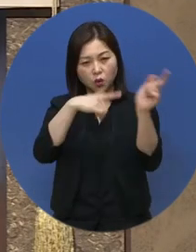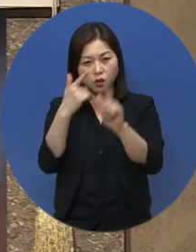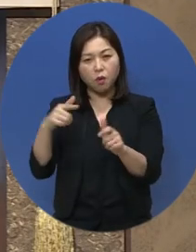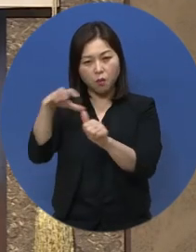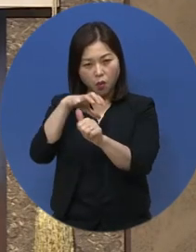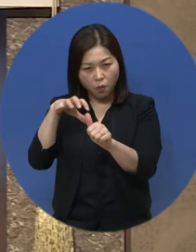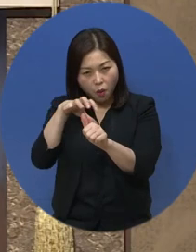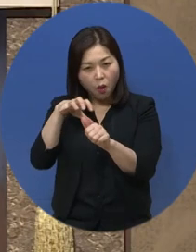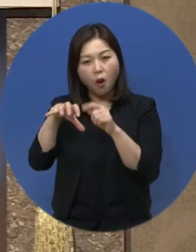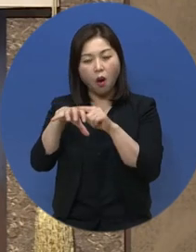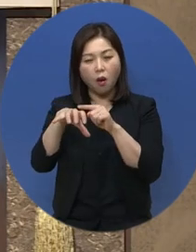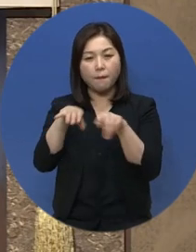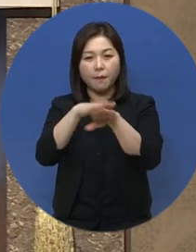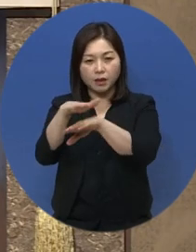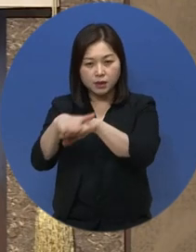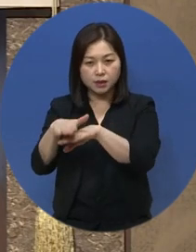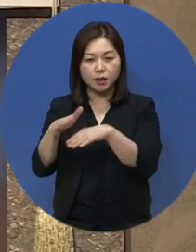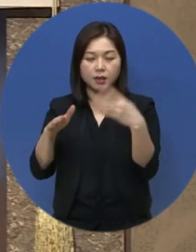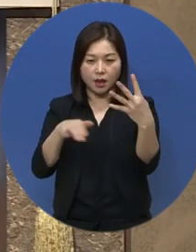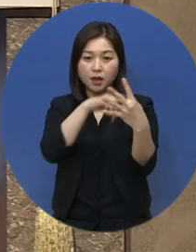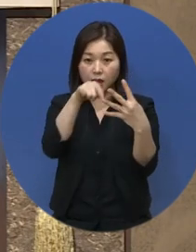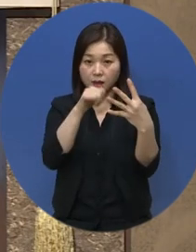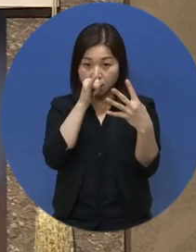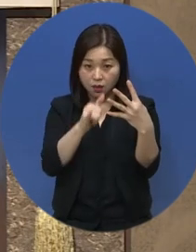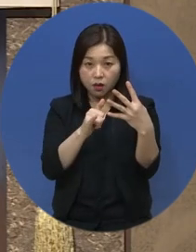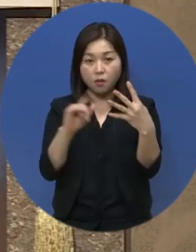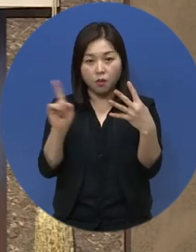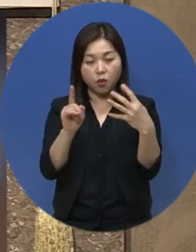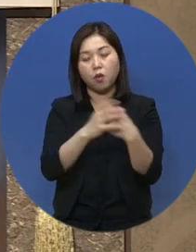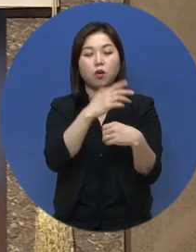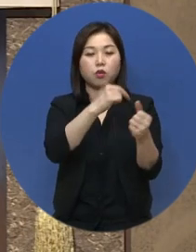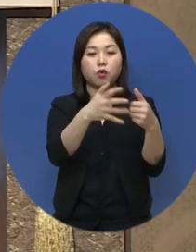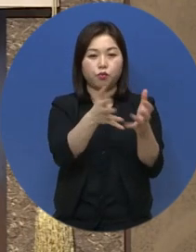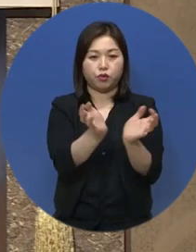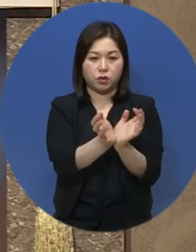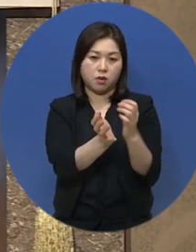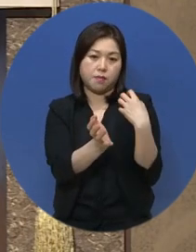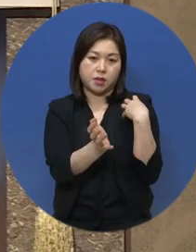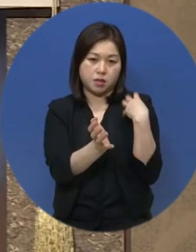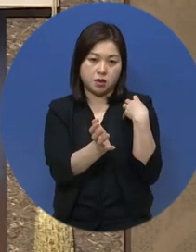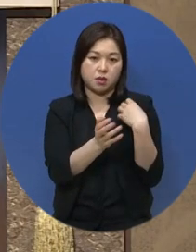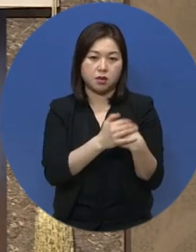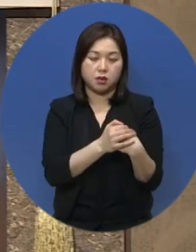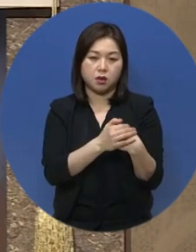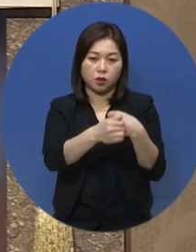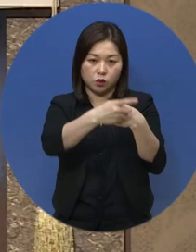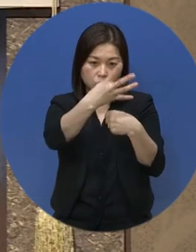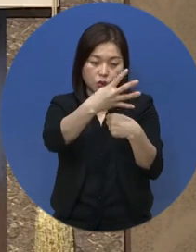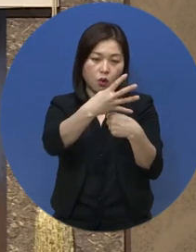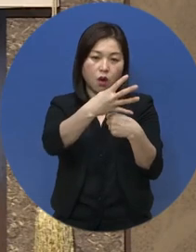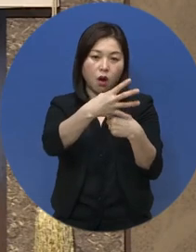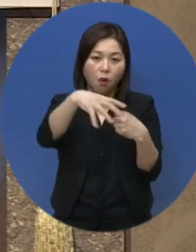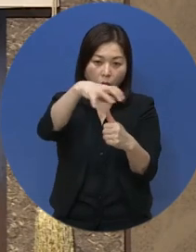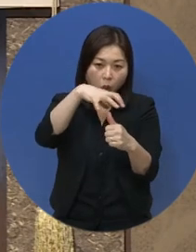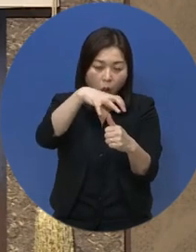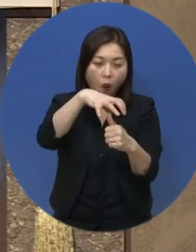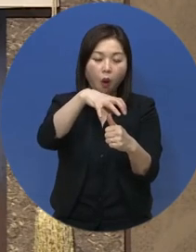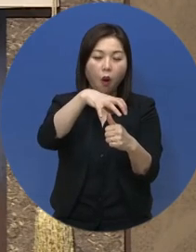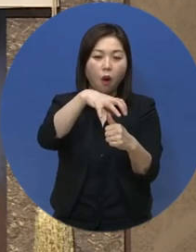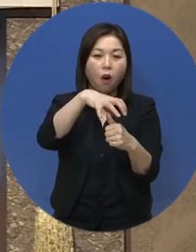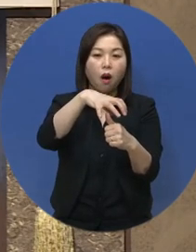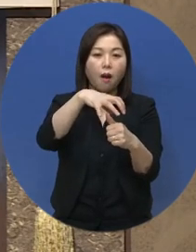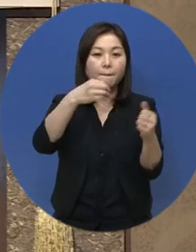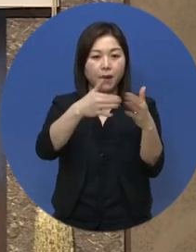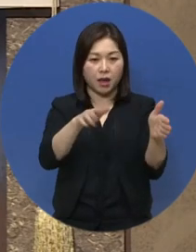개의 전달 체계가 있어요. 네. 먼저 교육부에서 진행하고 있는 초등 돌봄 교실이거든요. 예. 그러니까 초등학교